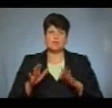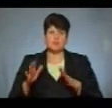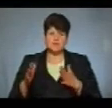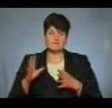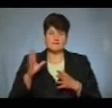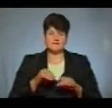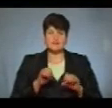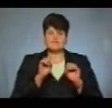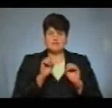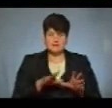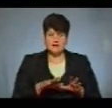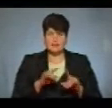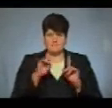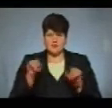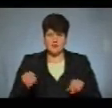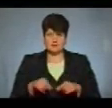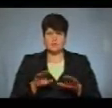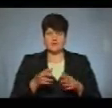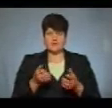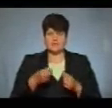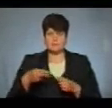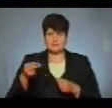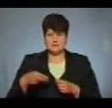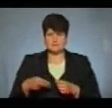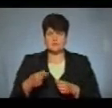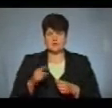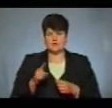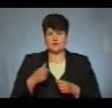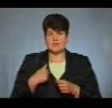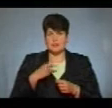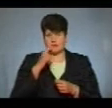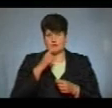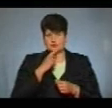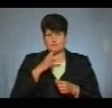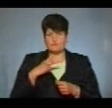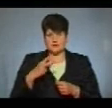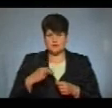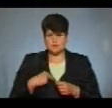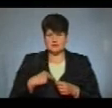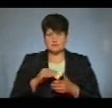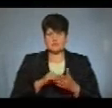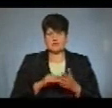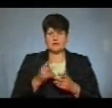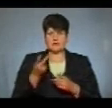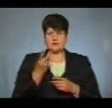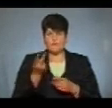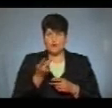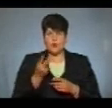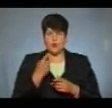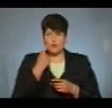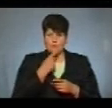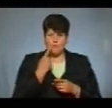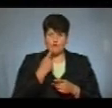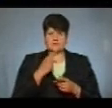все, віддала їм цей бланк. Потім вони взяли в мене підпис, що я не розумію французької і складала двомовний договір з